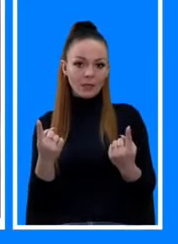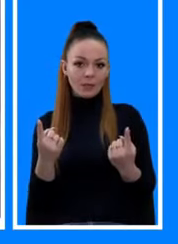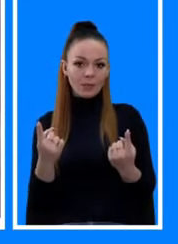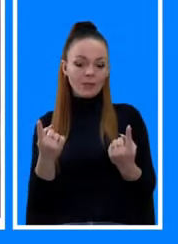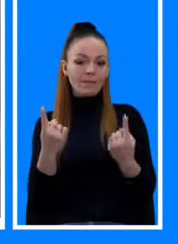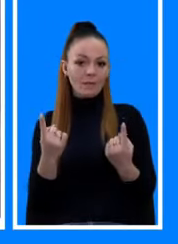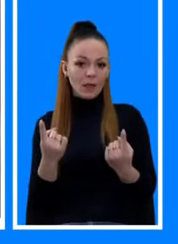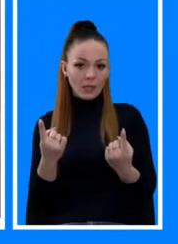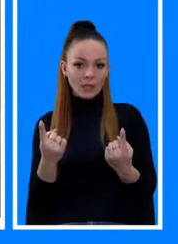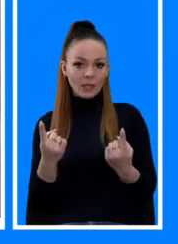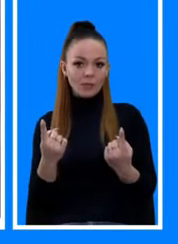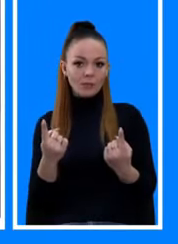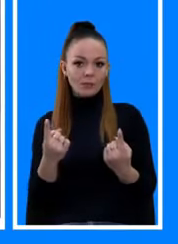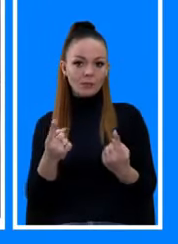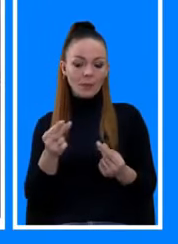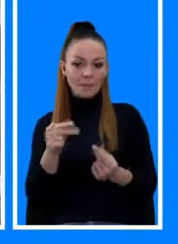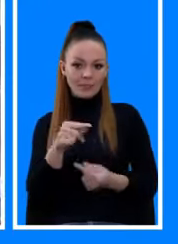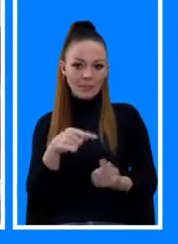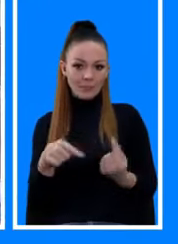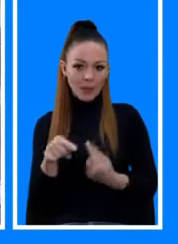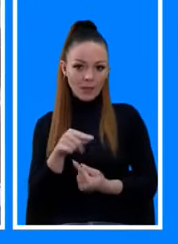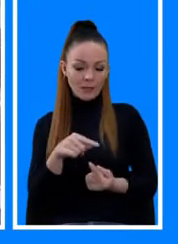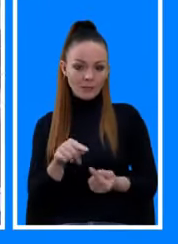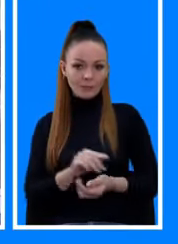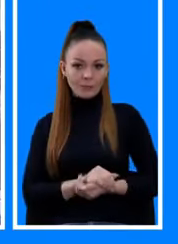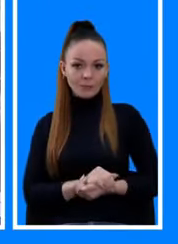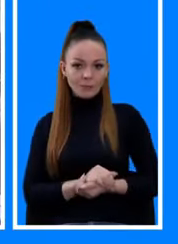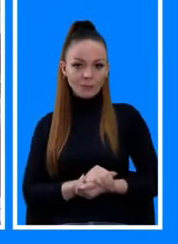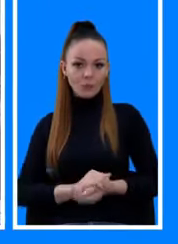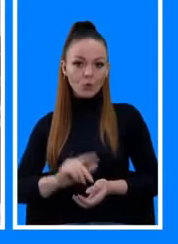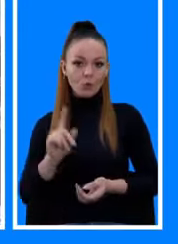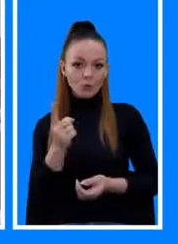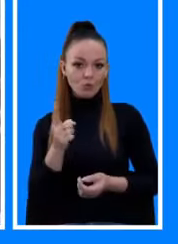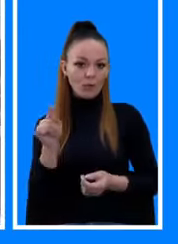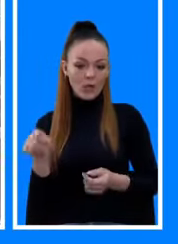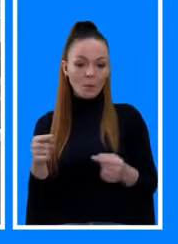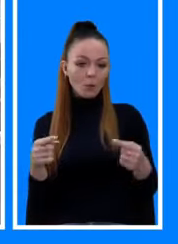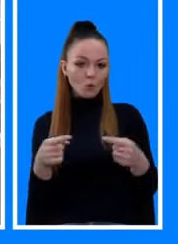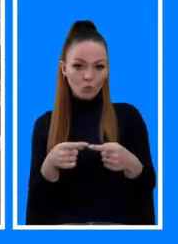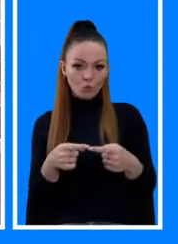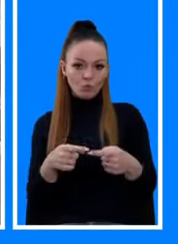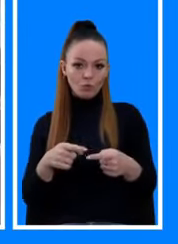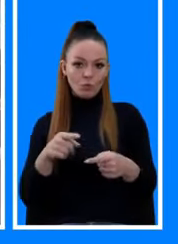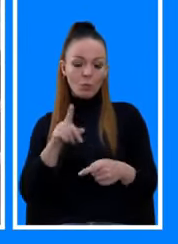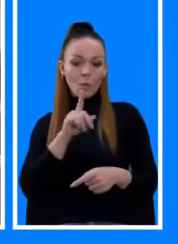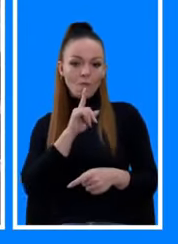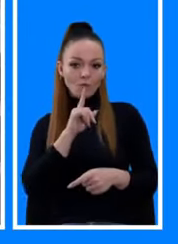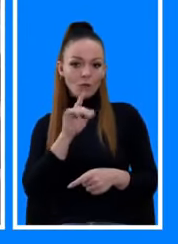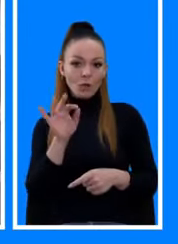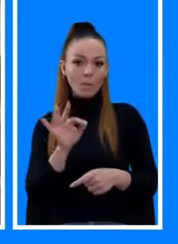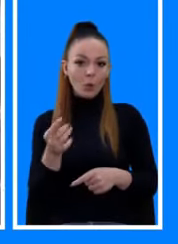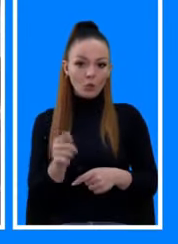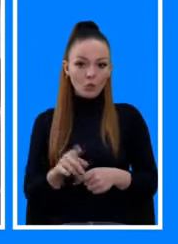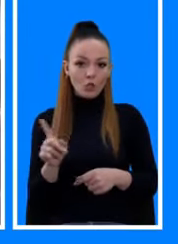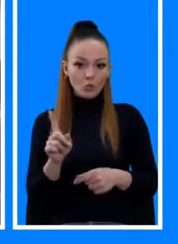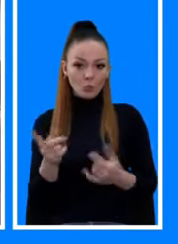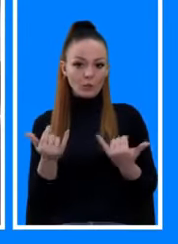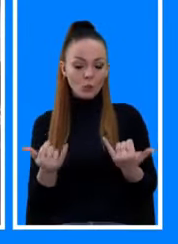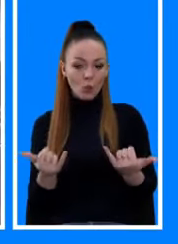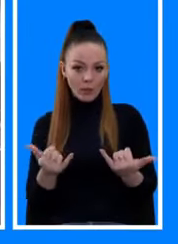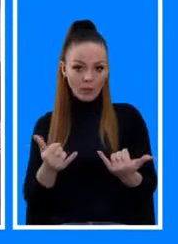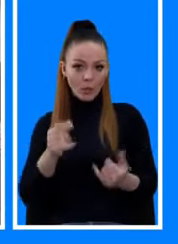великих бізнесменів. Тому що там точно промовчать про те, що сьогодні